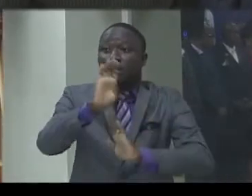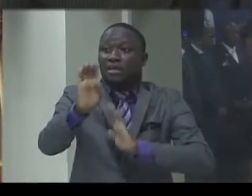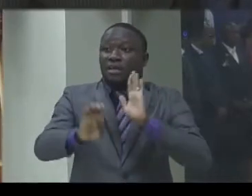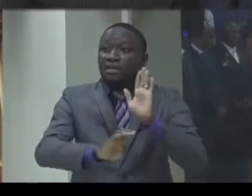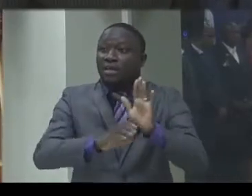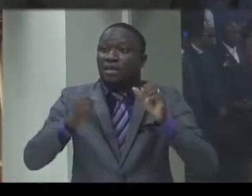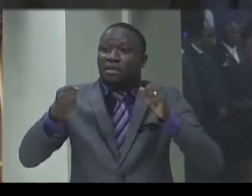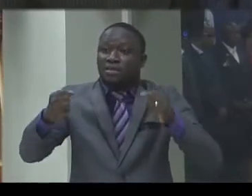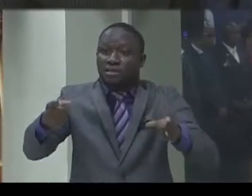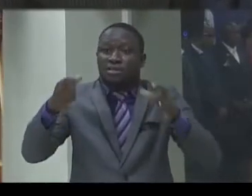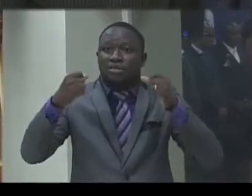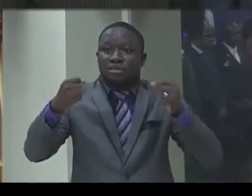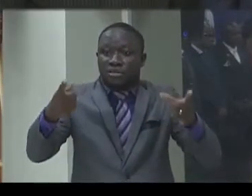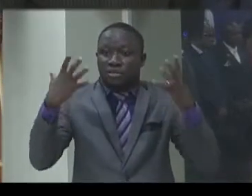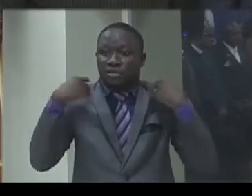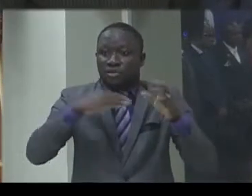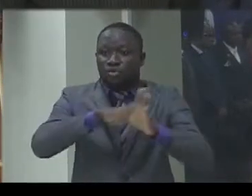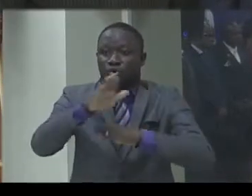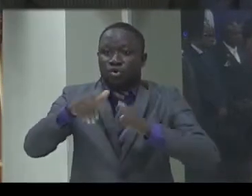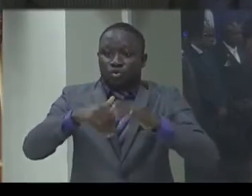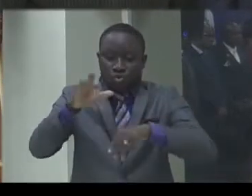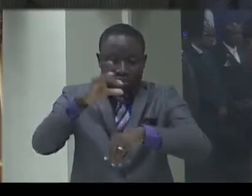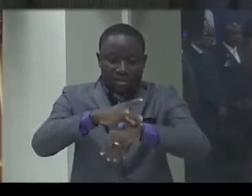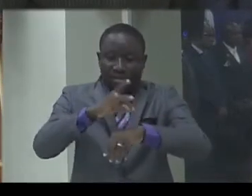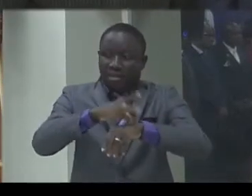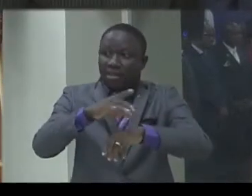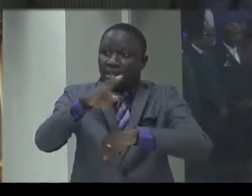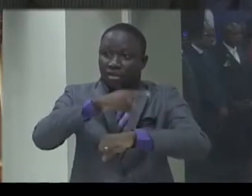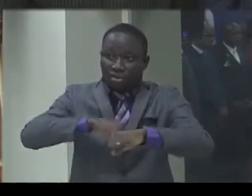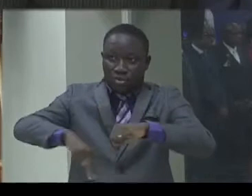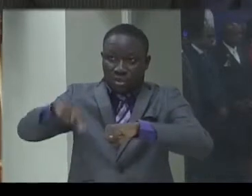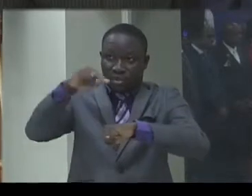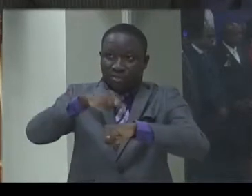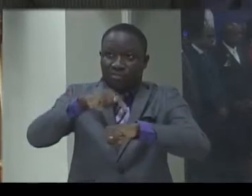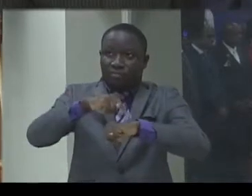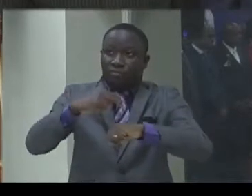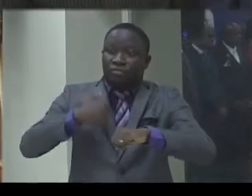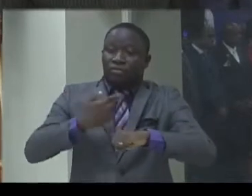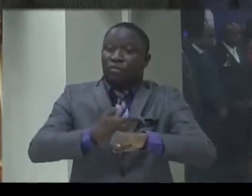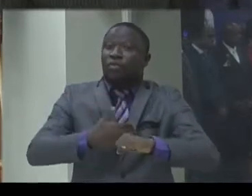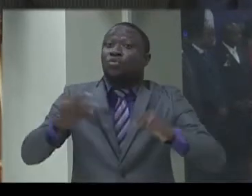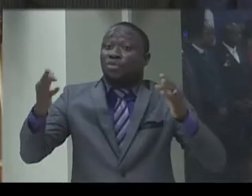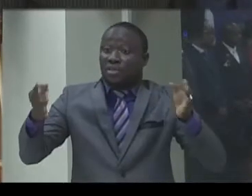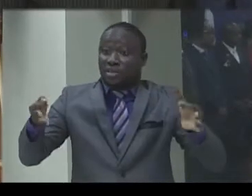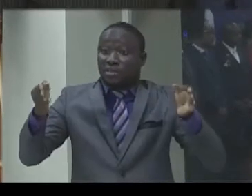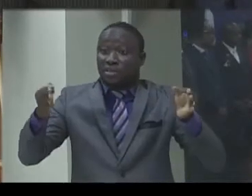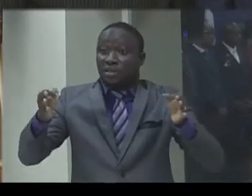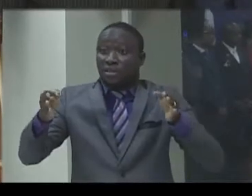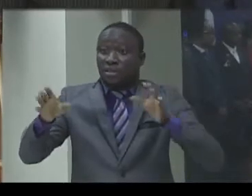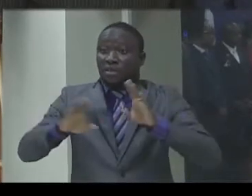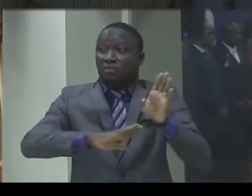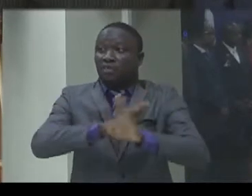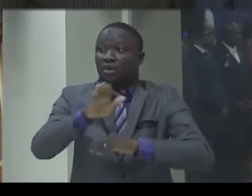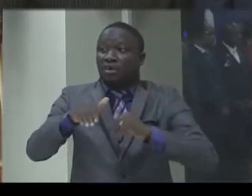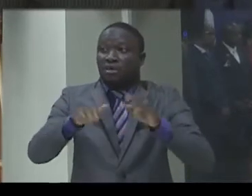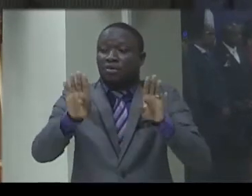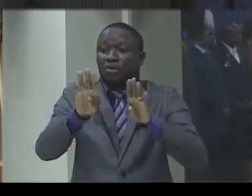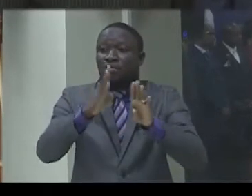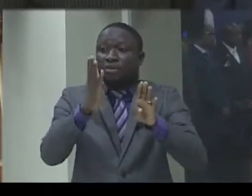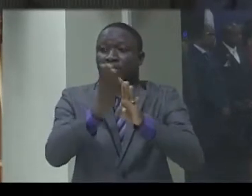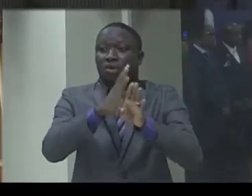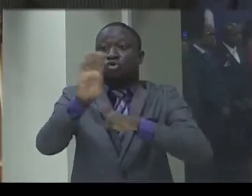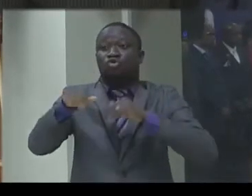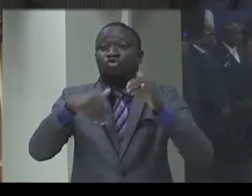di jans sanite sou tout teritwa nasyonal la. Nou deside fèmè tout l'ekol,